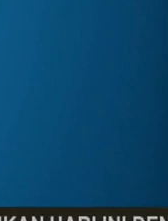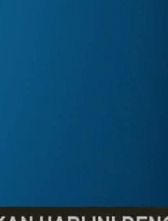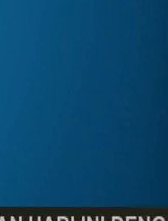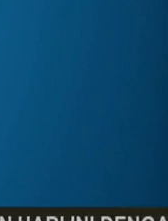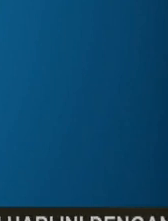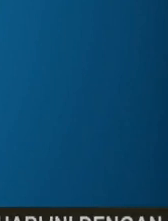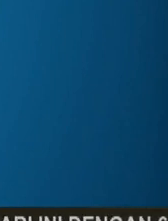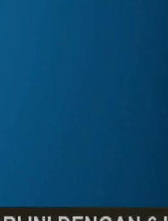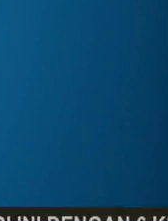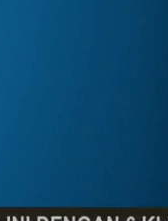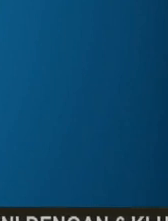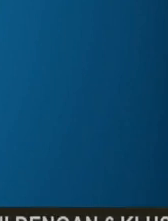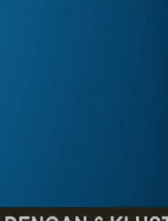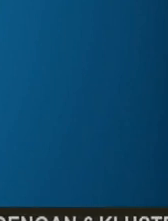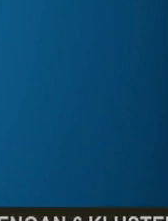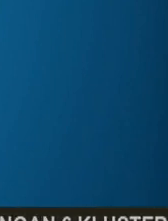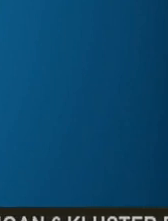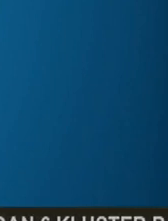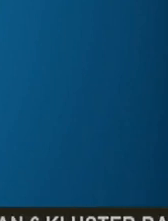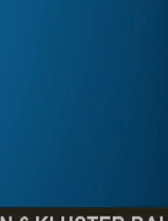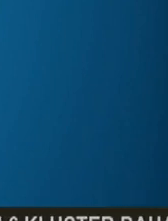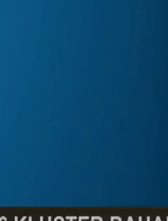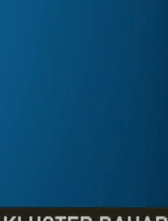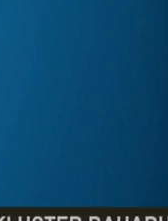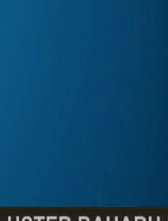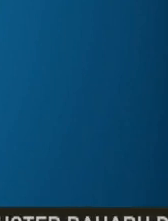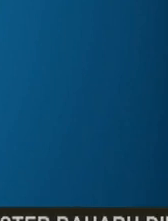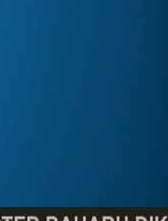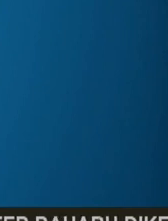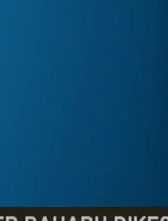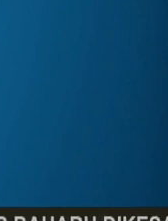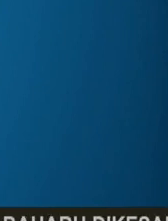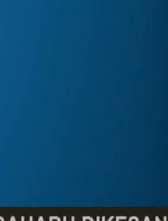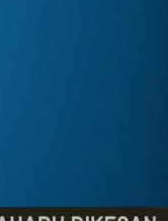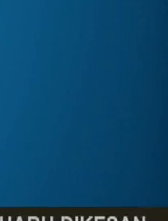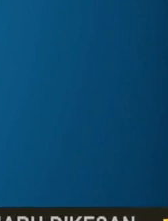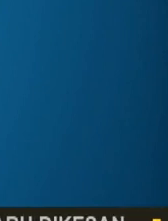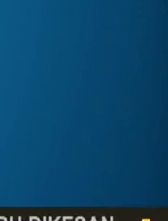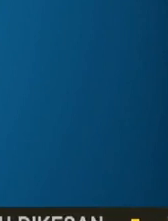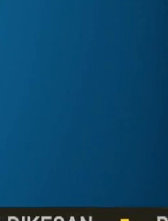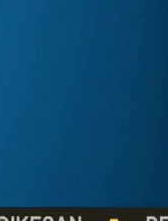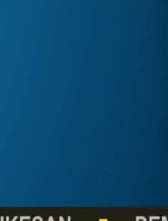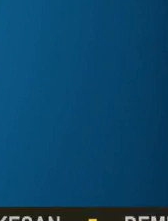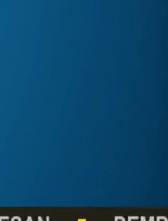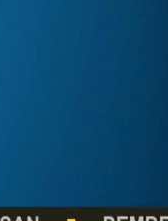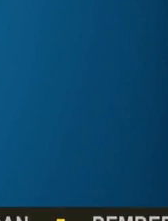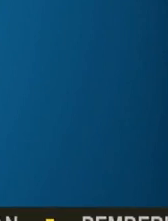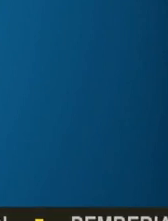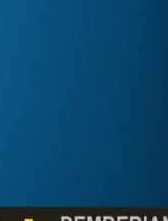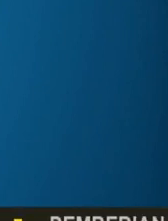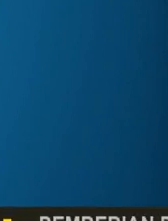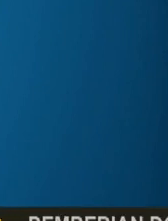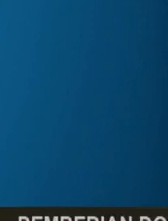995 bagi peringatan kecemasan maklumat lanjut layari laman sesawang dablu dablu dablu dotemu